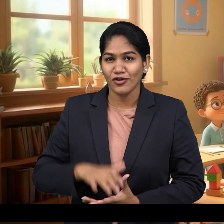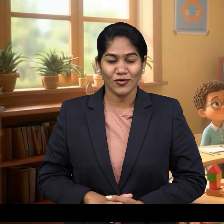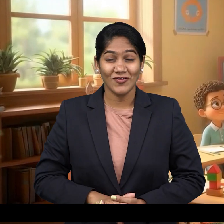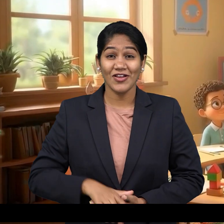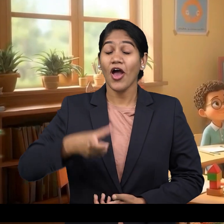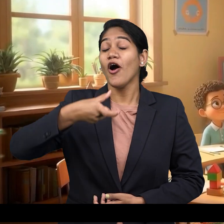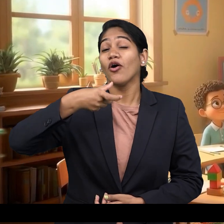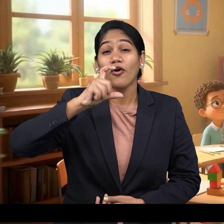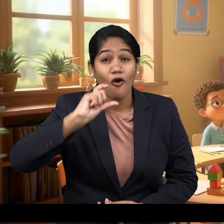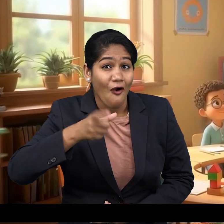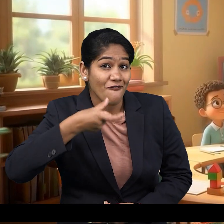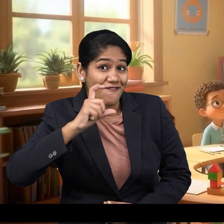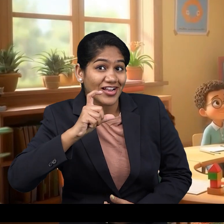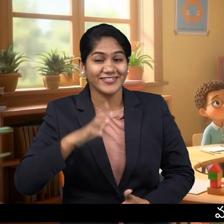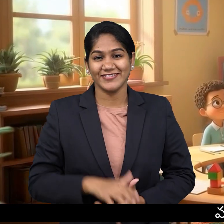కాఫీ